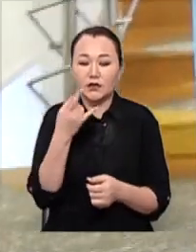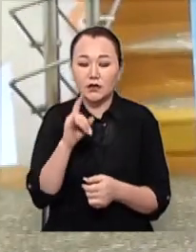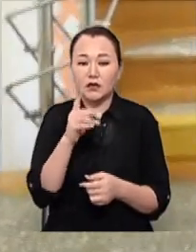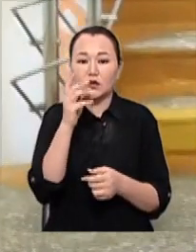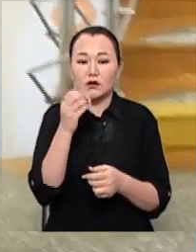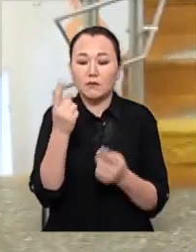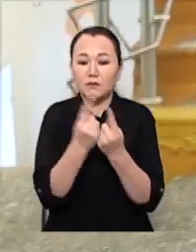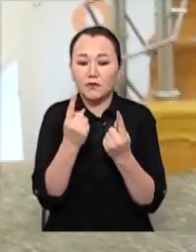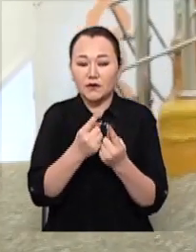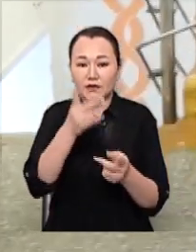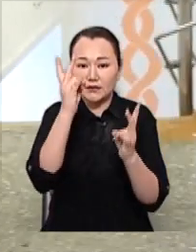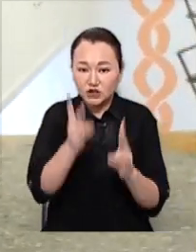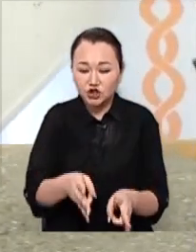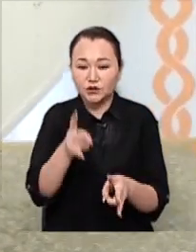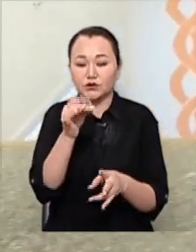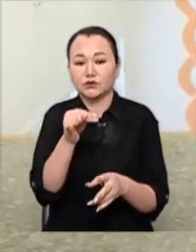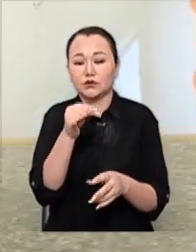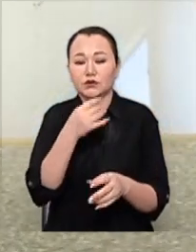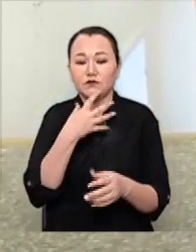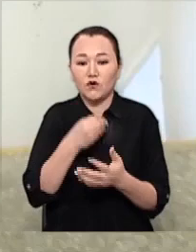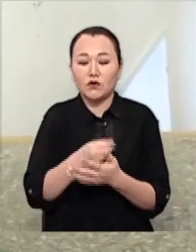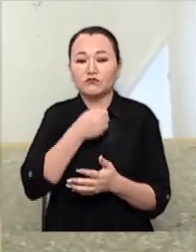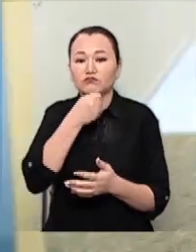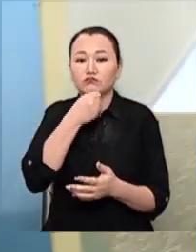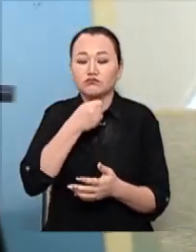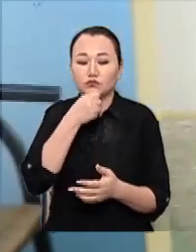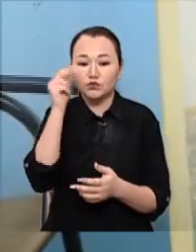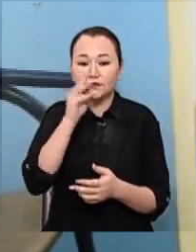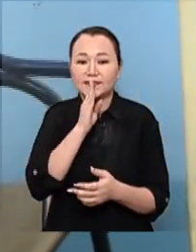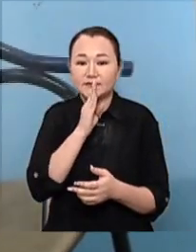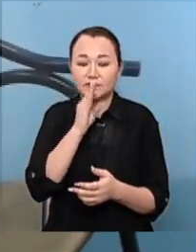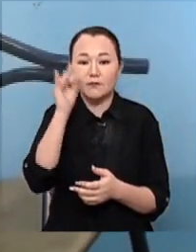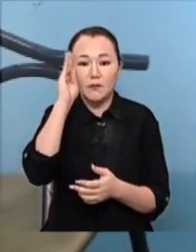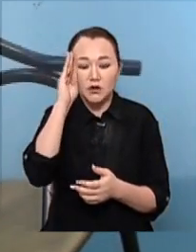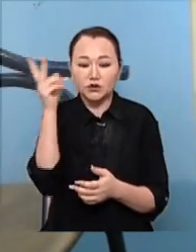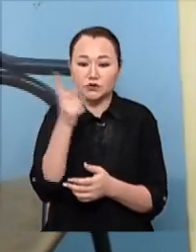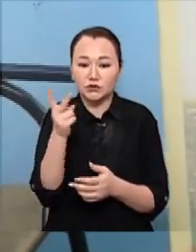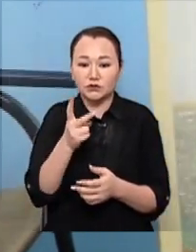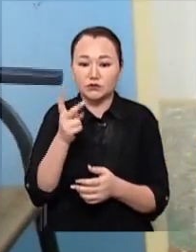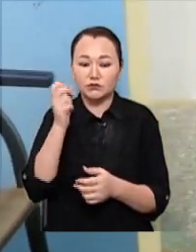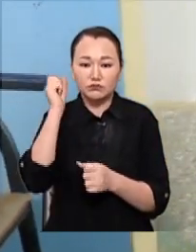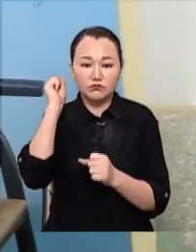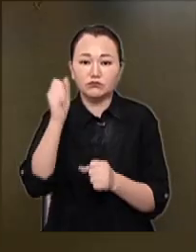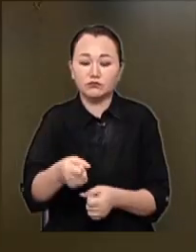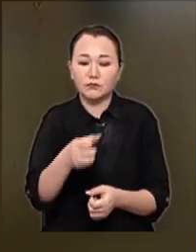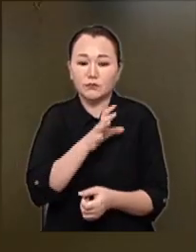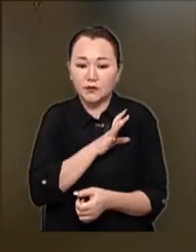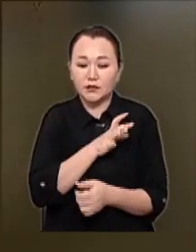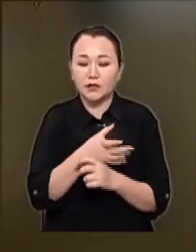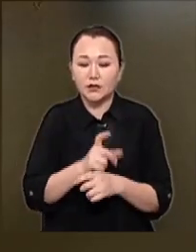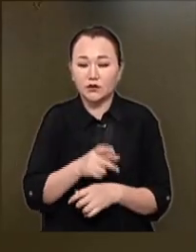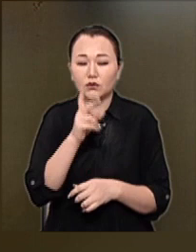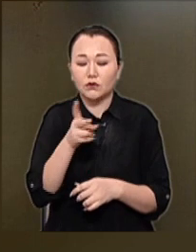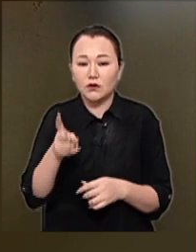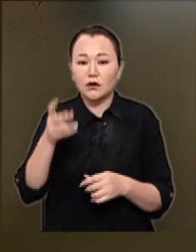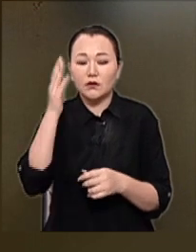алдымен сыныптасын жарақаттап, содан кейін өзінен жоғары оқитын қыз бала мен ұл балаға бас салып шабуыл жасаған. Яғни бірінің